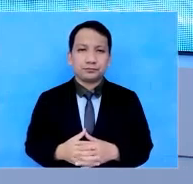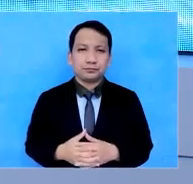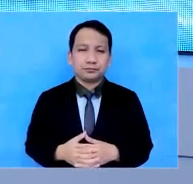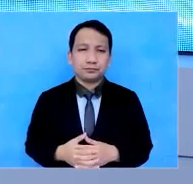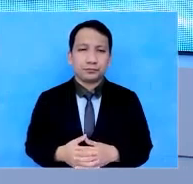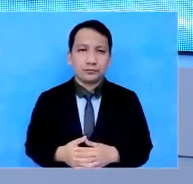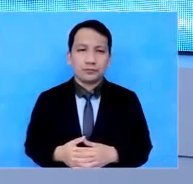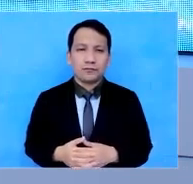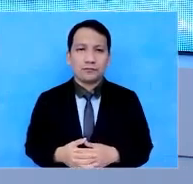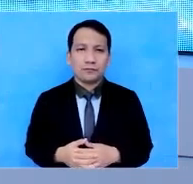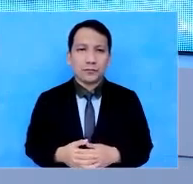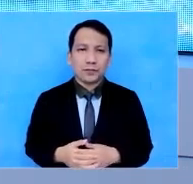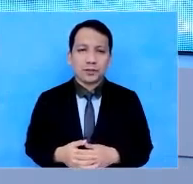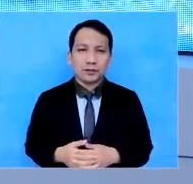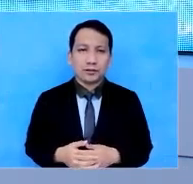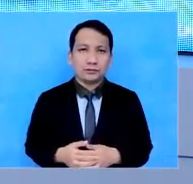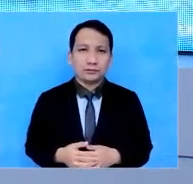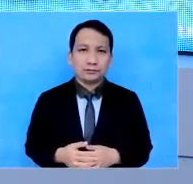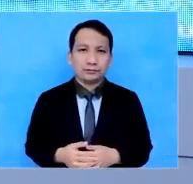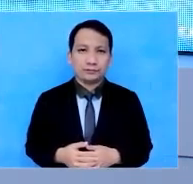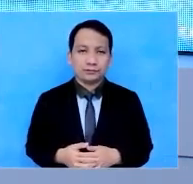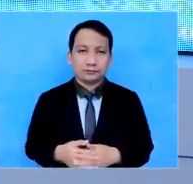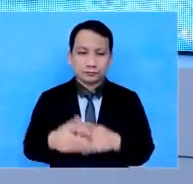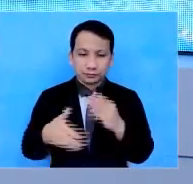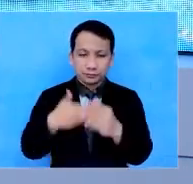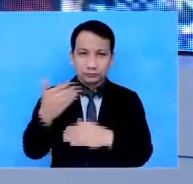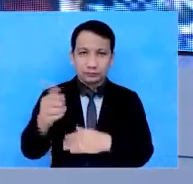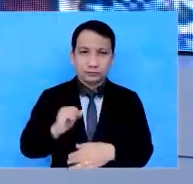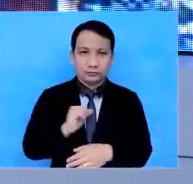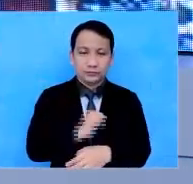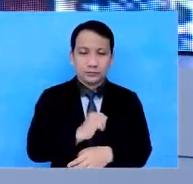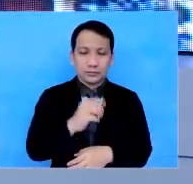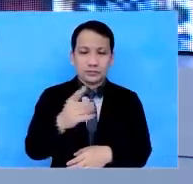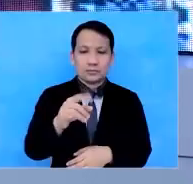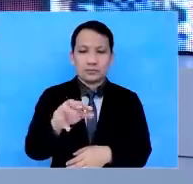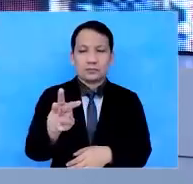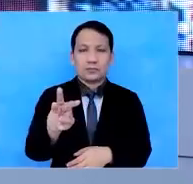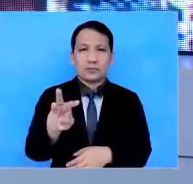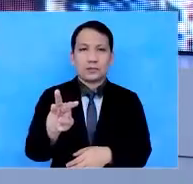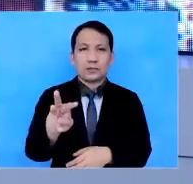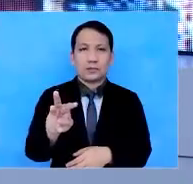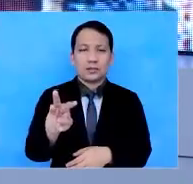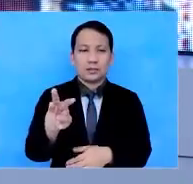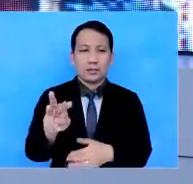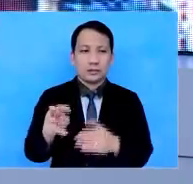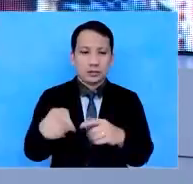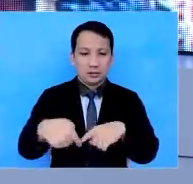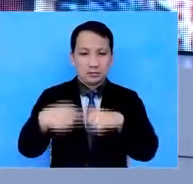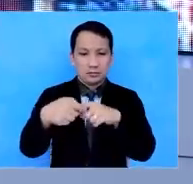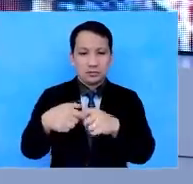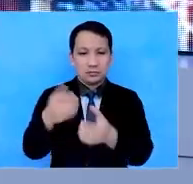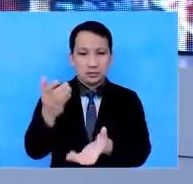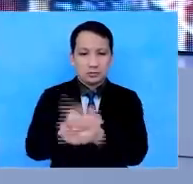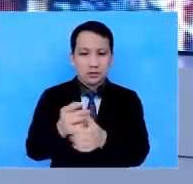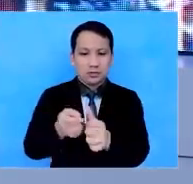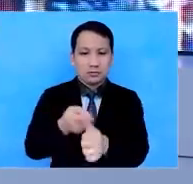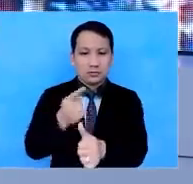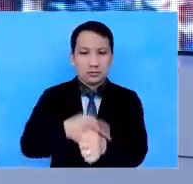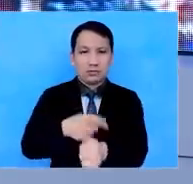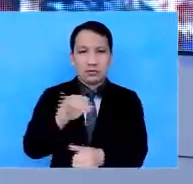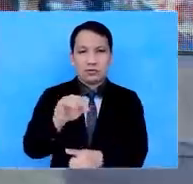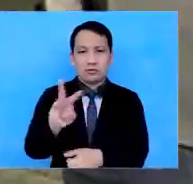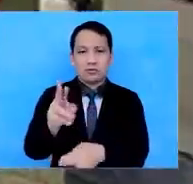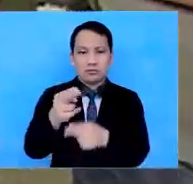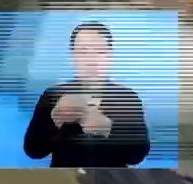Kasunod ng pagdinig ng Senado, nagpatupad ang Department of Migrant Workers ng temporary ban sa mga first-time OFW sa